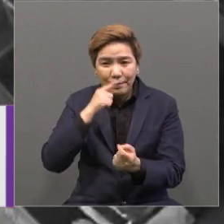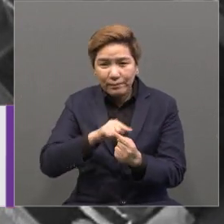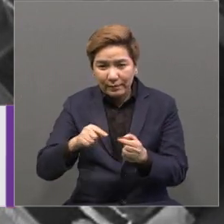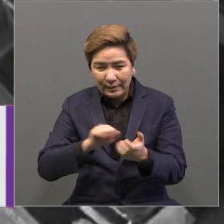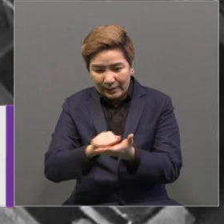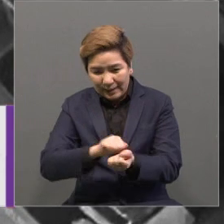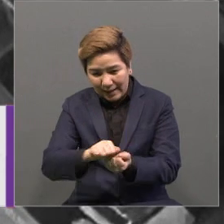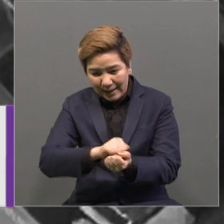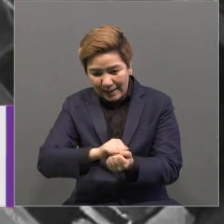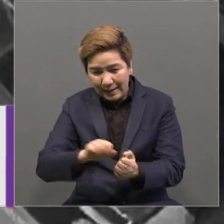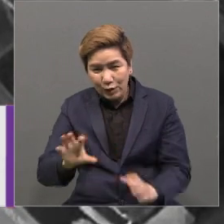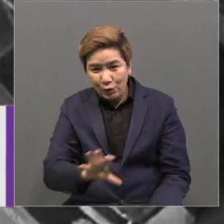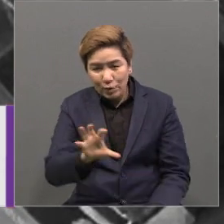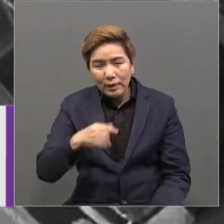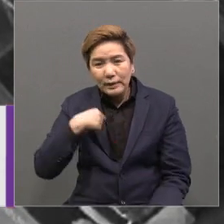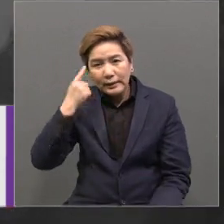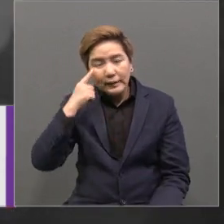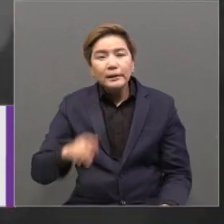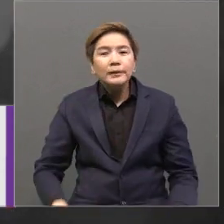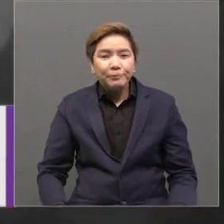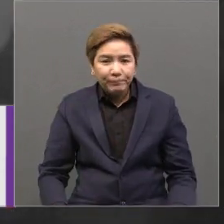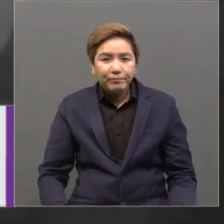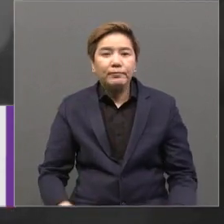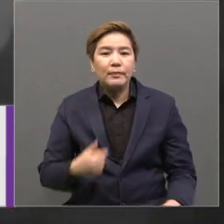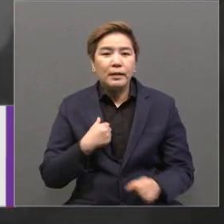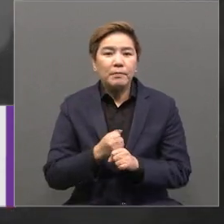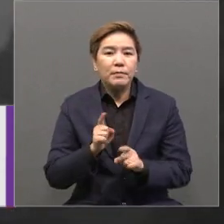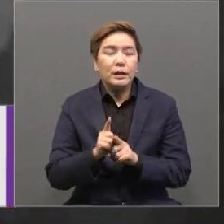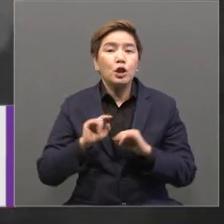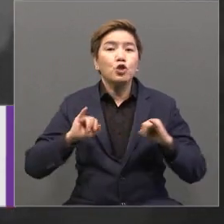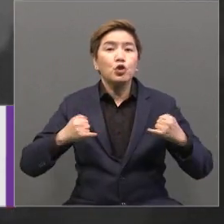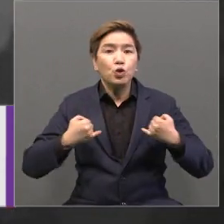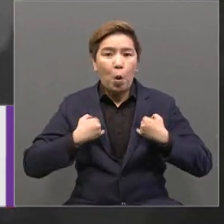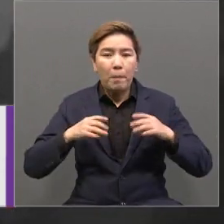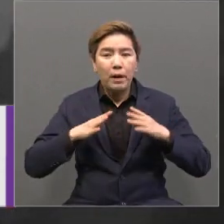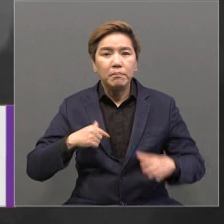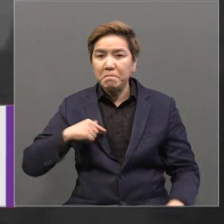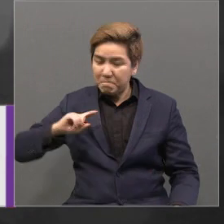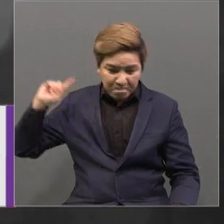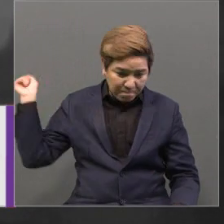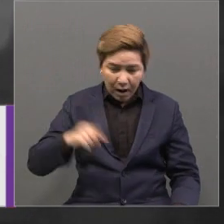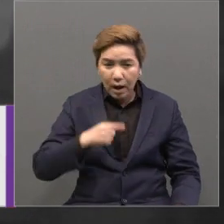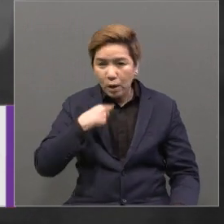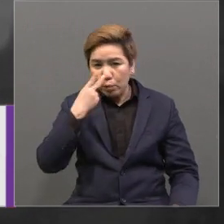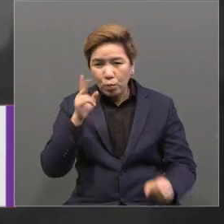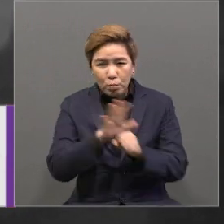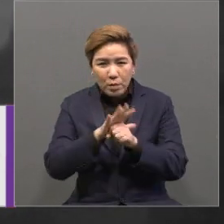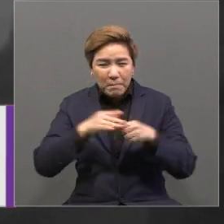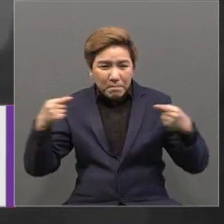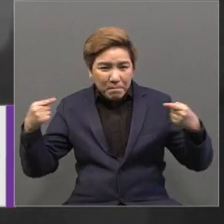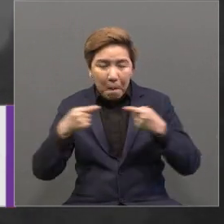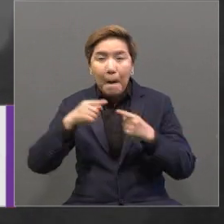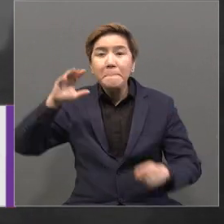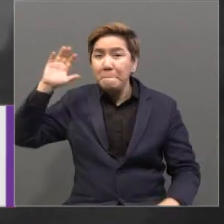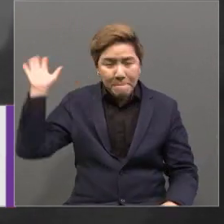พุ่งตรงไปที่บรรดาเครื่องซักผ้าแล้วปรากฏว่าเจ้าของหอพักกลับมาจังหวะช่วงตรงเมื่อกี้